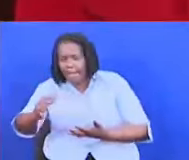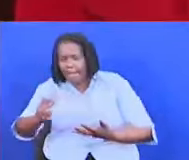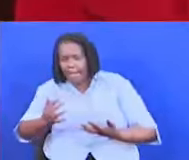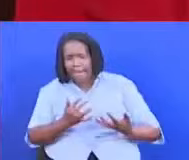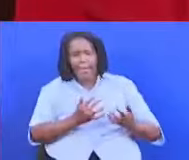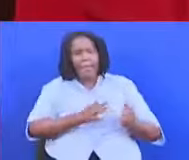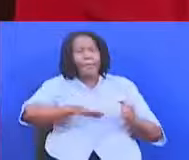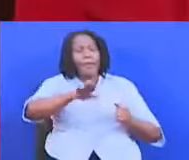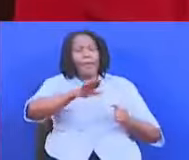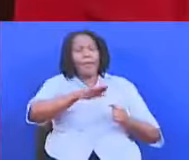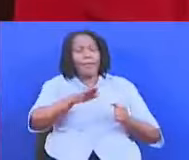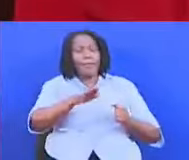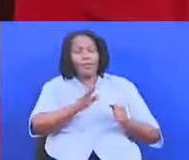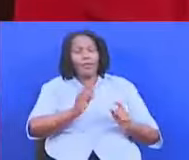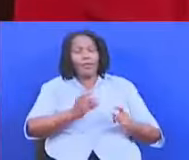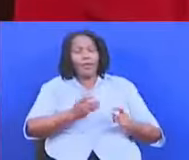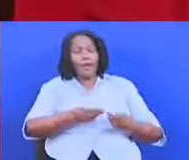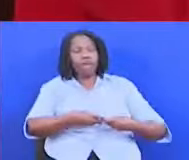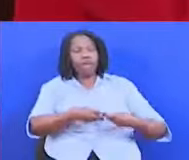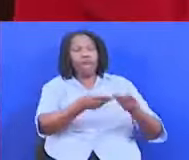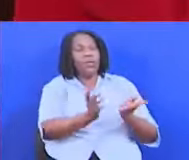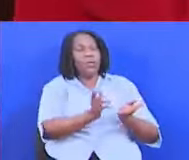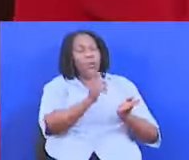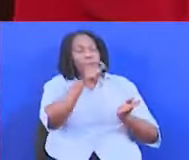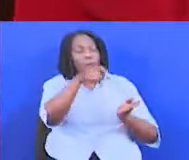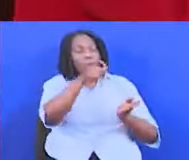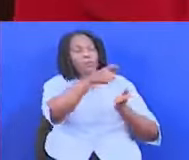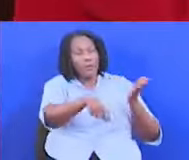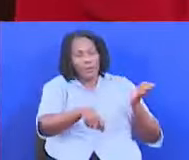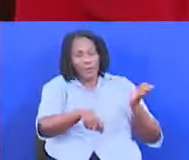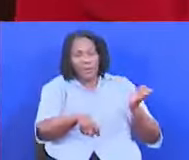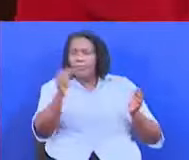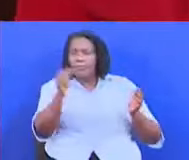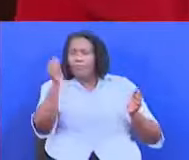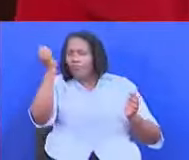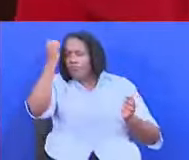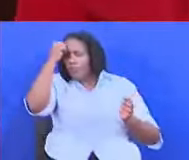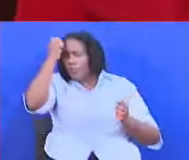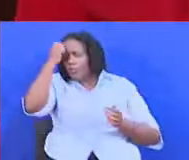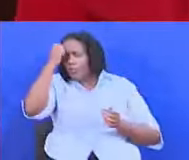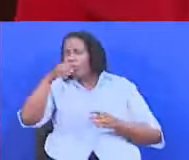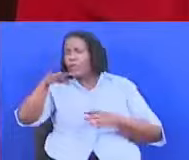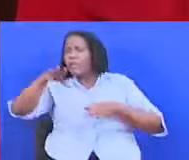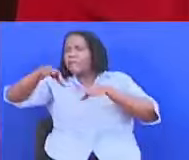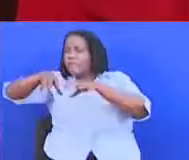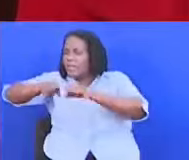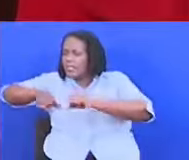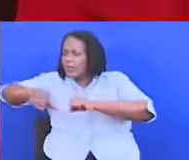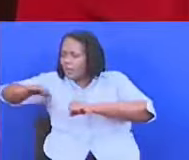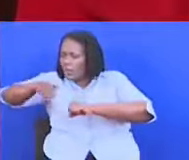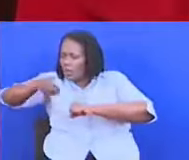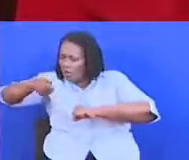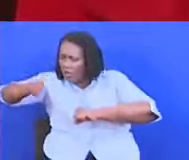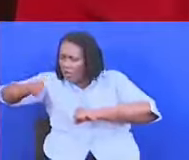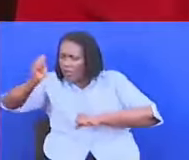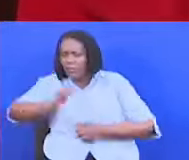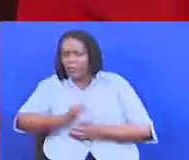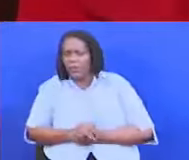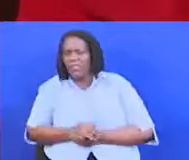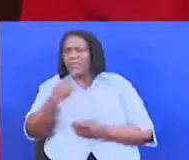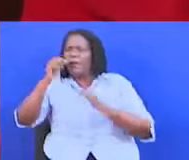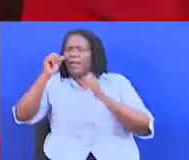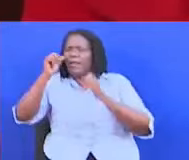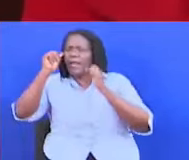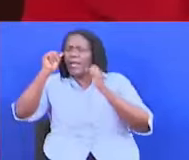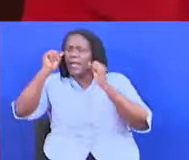leseni, tuangalie pia swala la kumwezesha mwenye ardhi yake. Sio lazima aondolewe